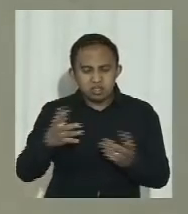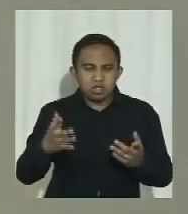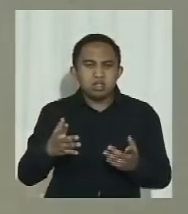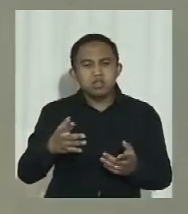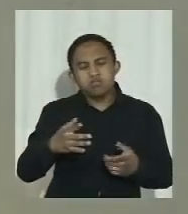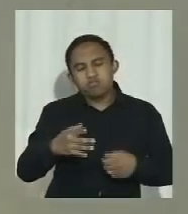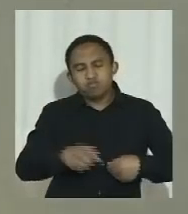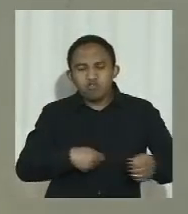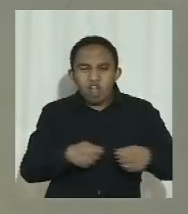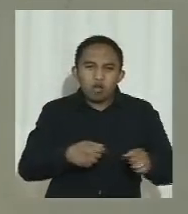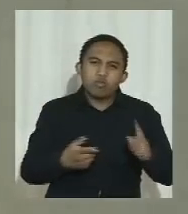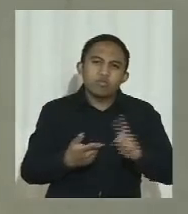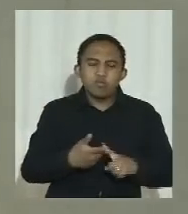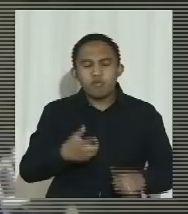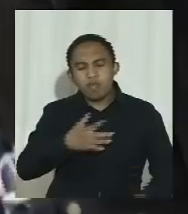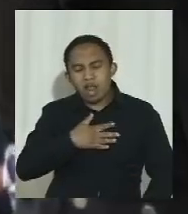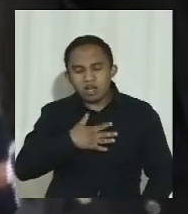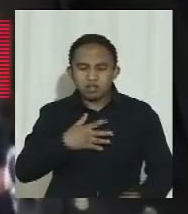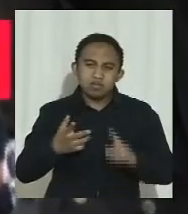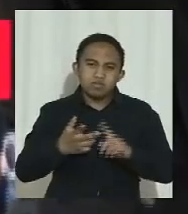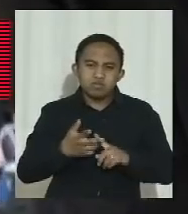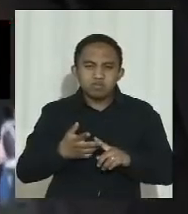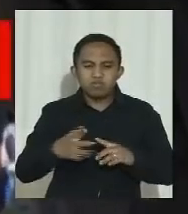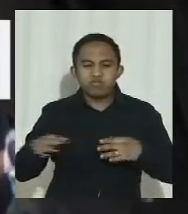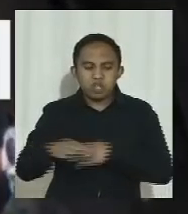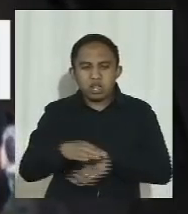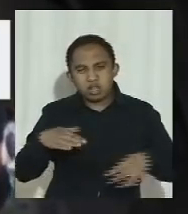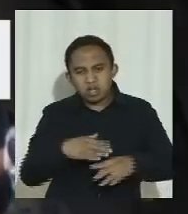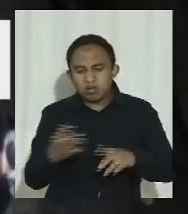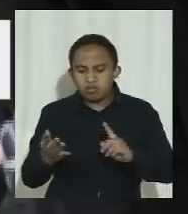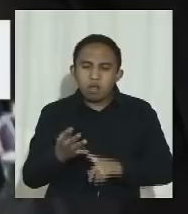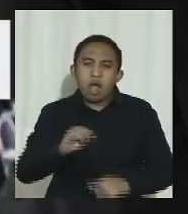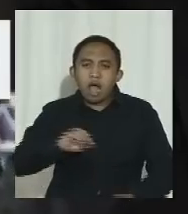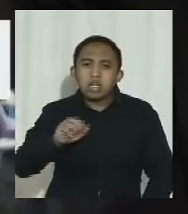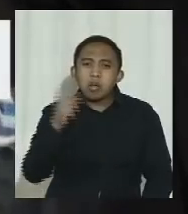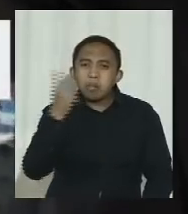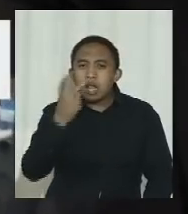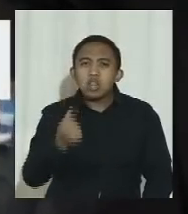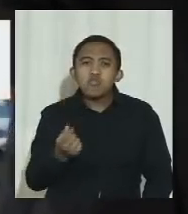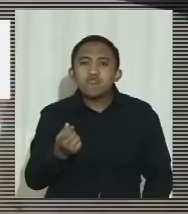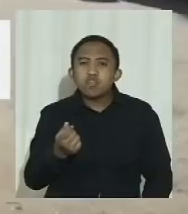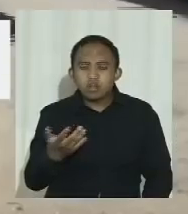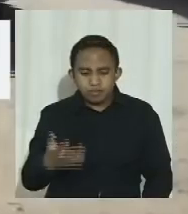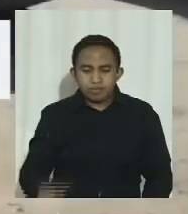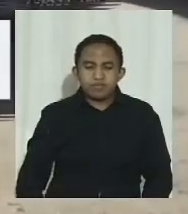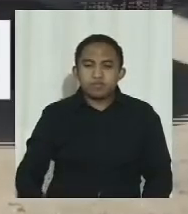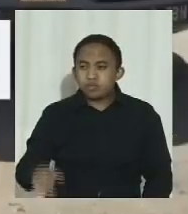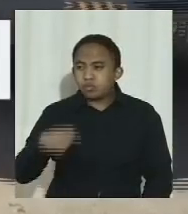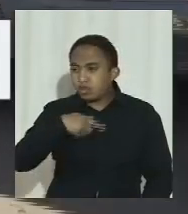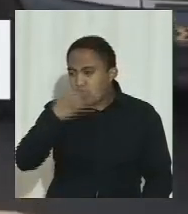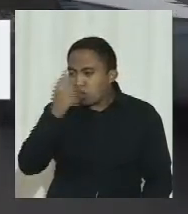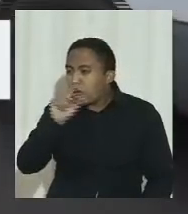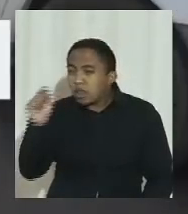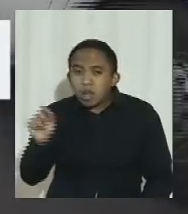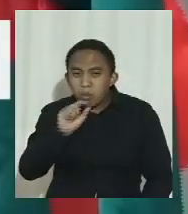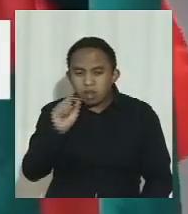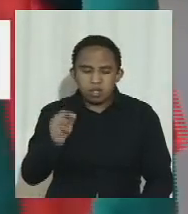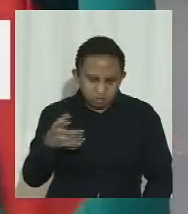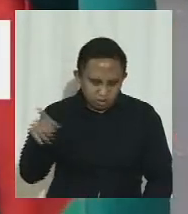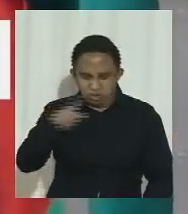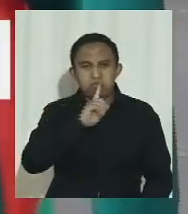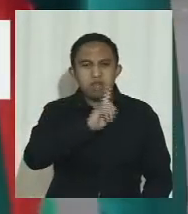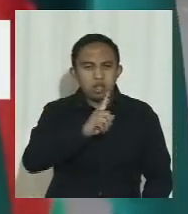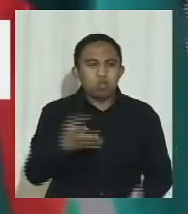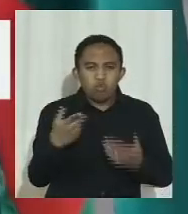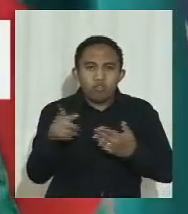ny fianarana, ny fitaterana ary ny asa fitadiavam-bola. Raha ny hevitr'ireo olona sendranay hatrany, ilaina ny fitandremana